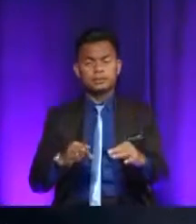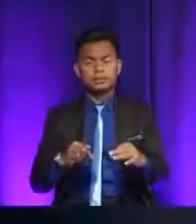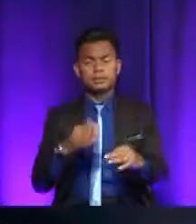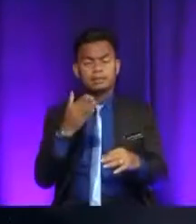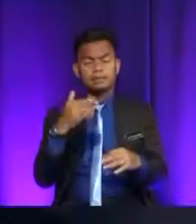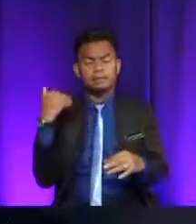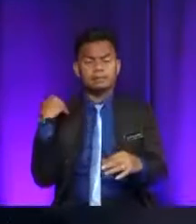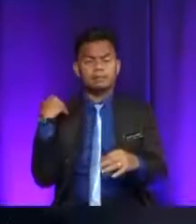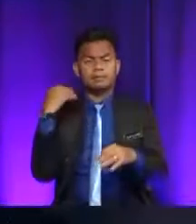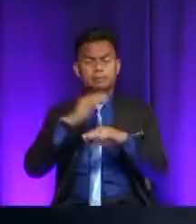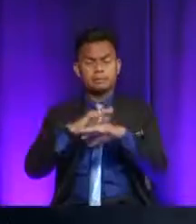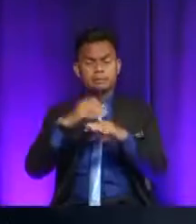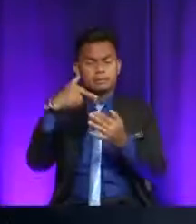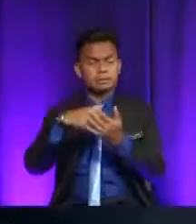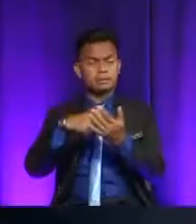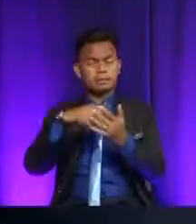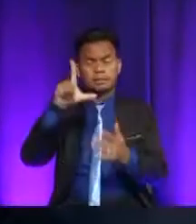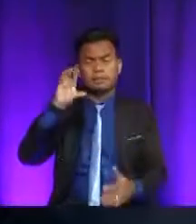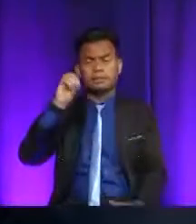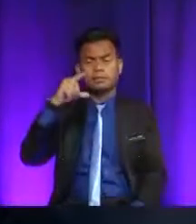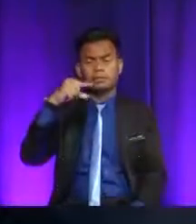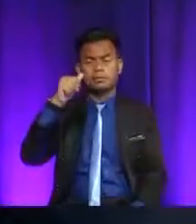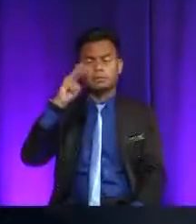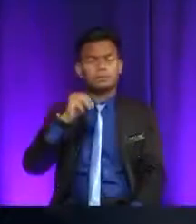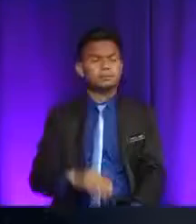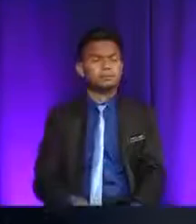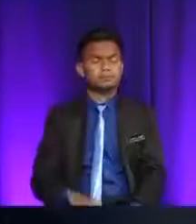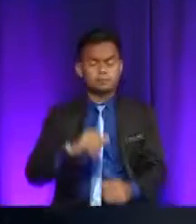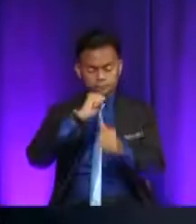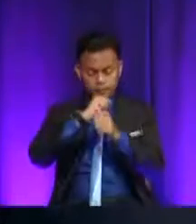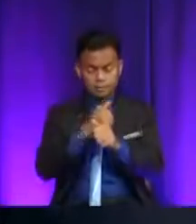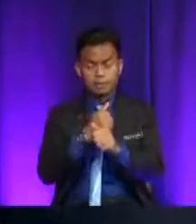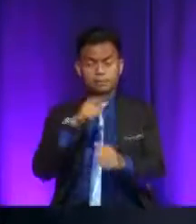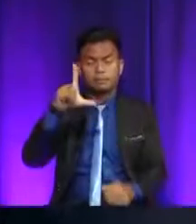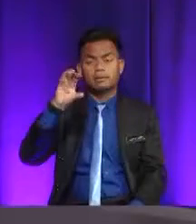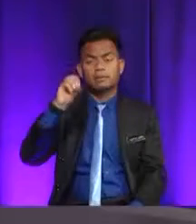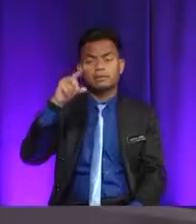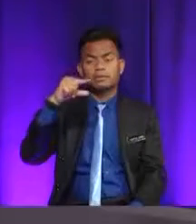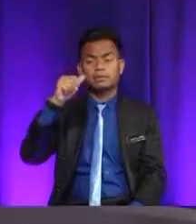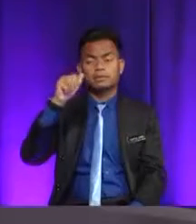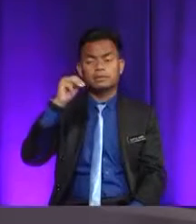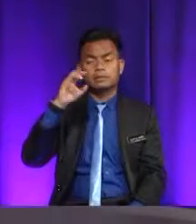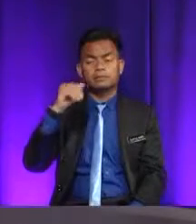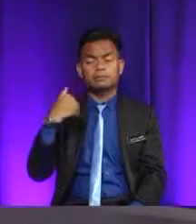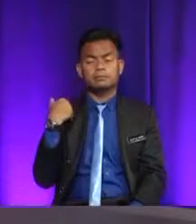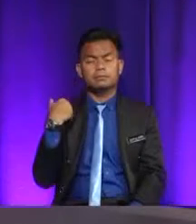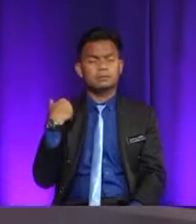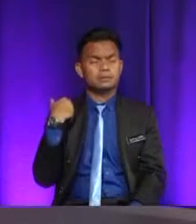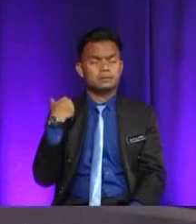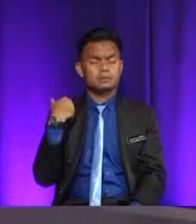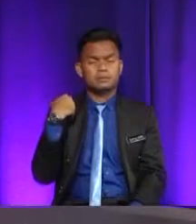berbagai lagi logam setiap logam mempunyai nilai w-nya tersendiri itu masuk deh